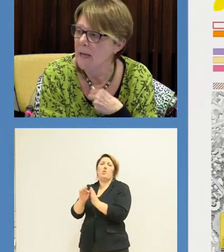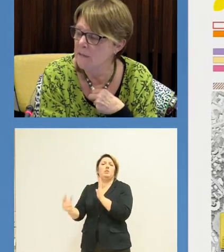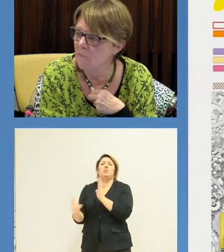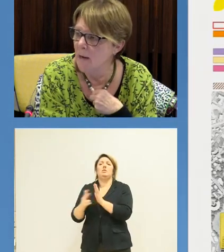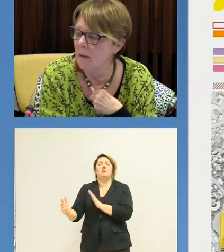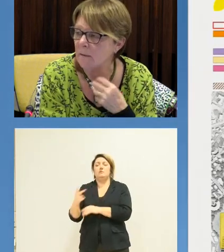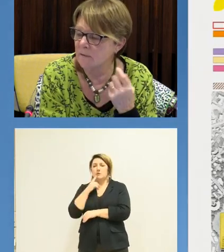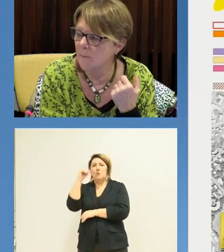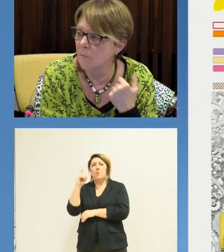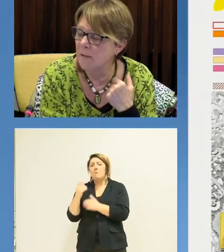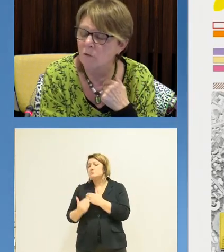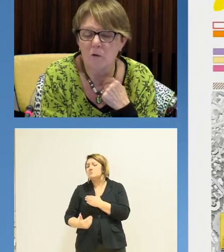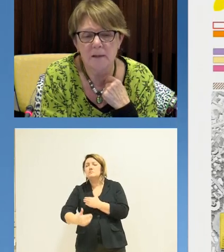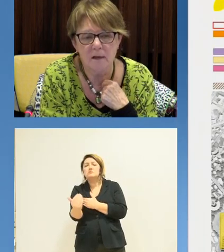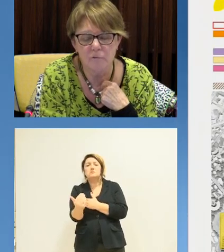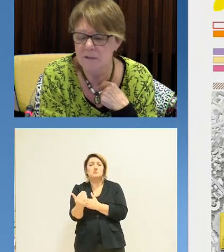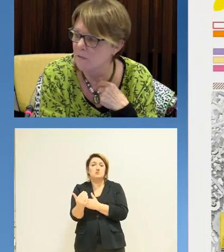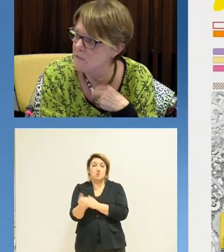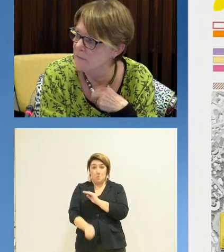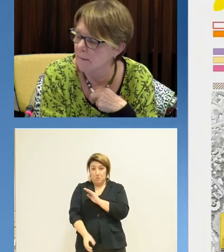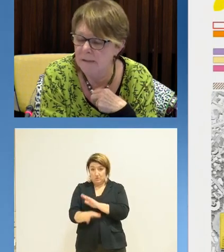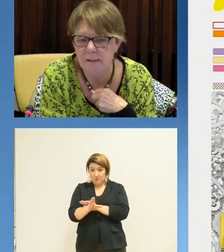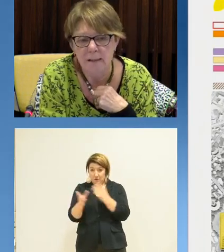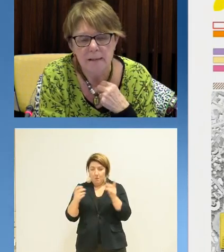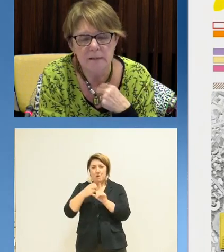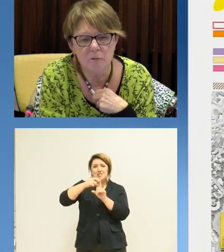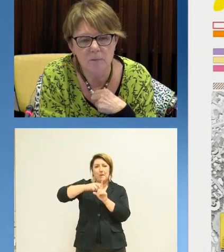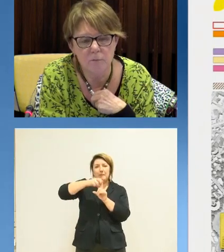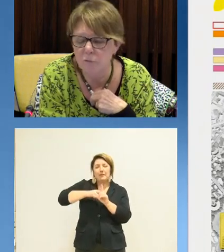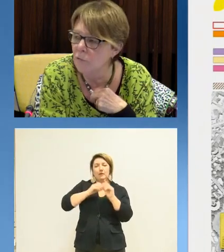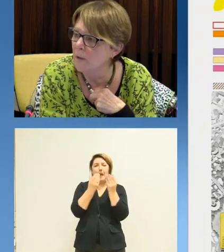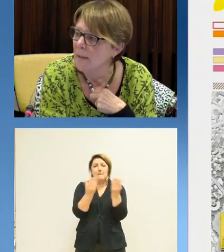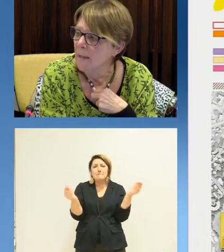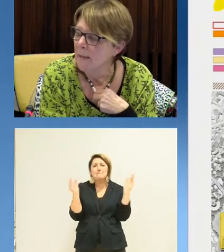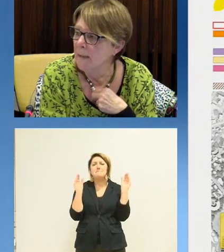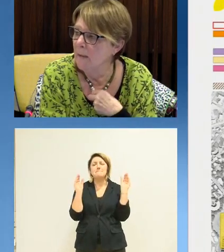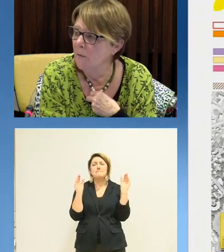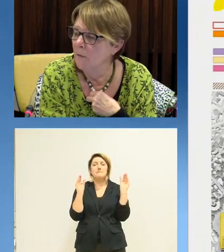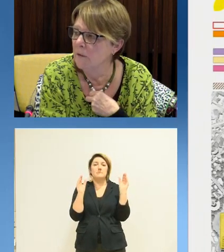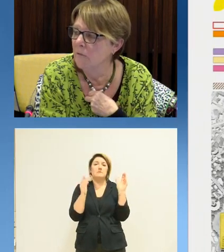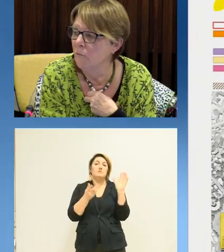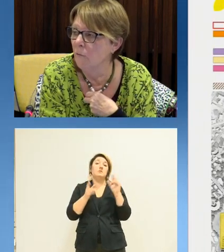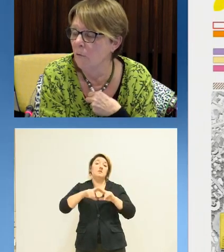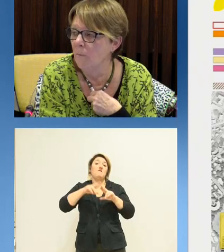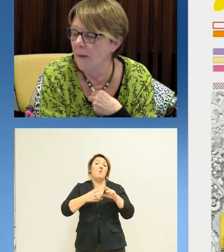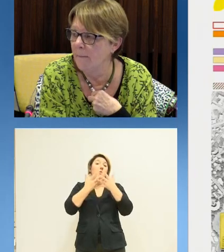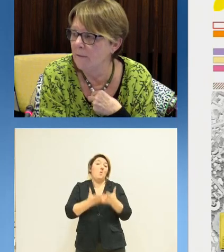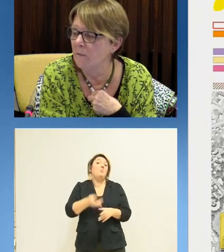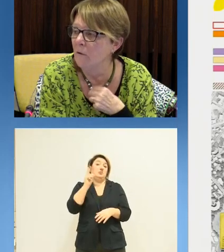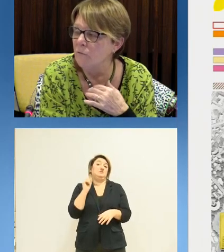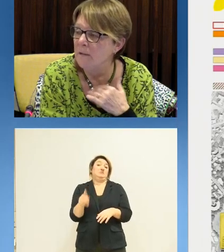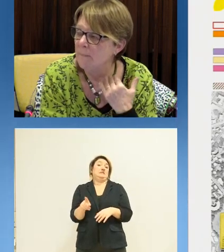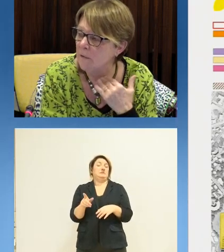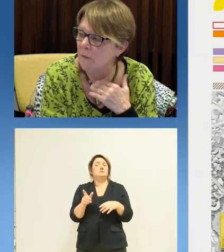à savoir dans un premier temps les travaux d'isolation thermique qui sont les plus lourds et qui vont permettre